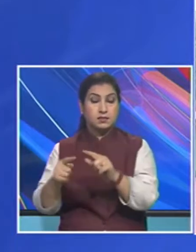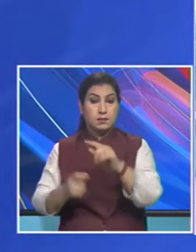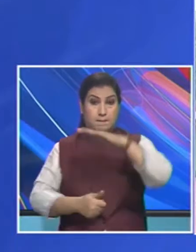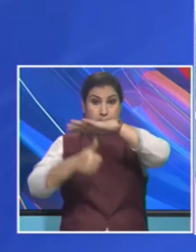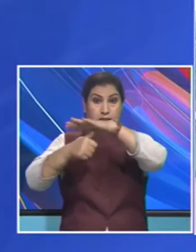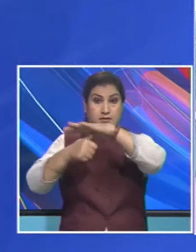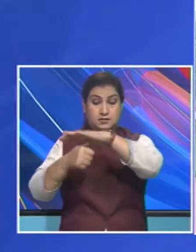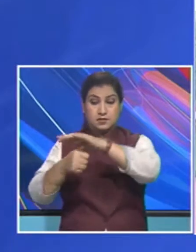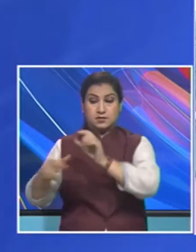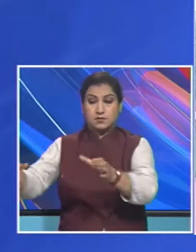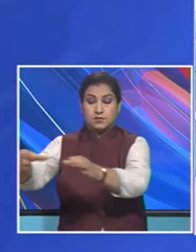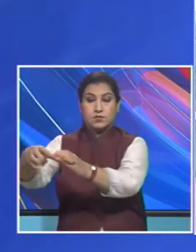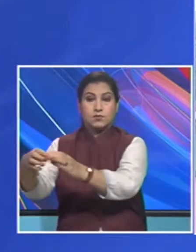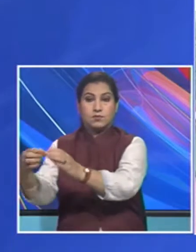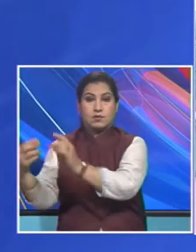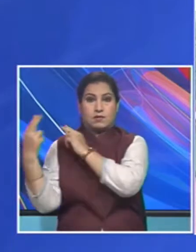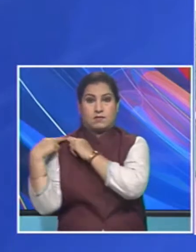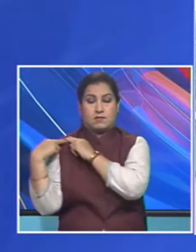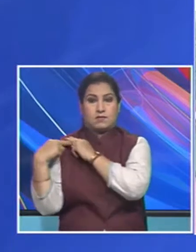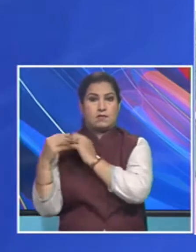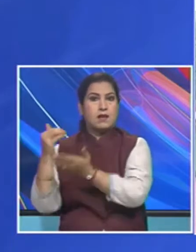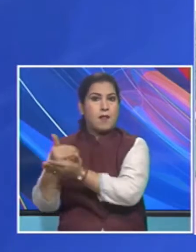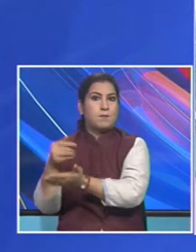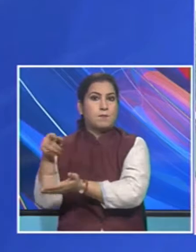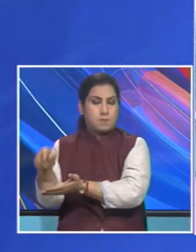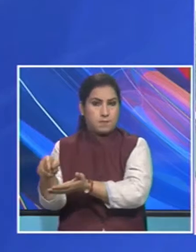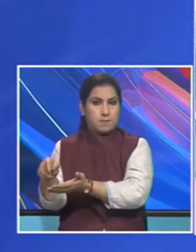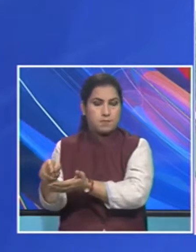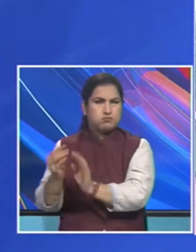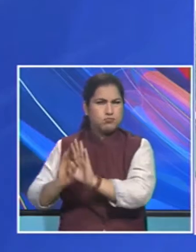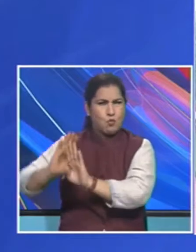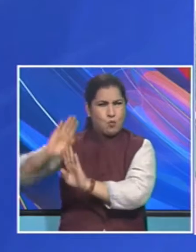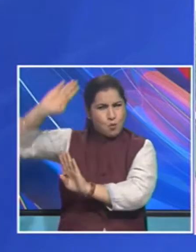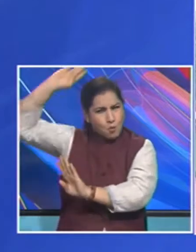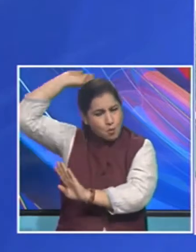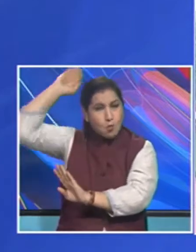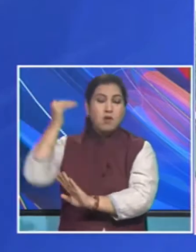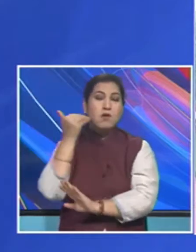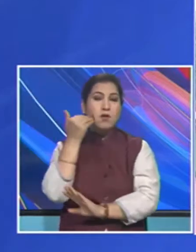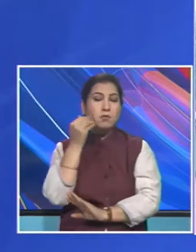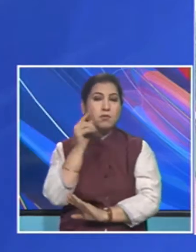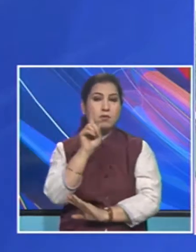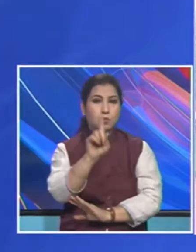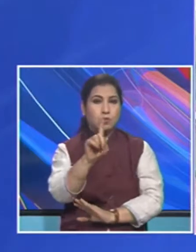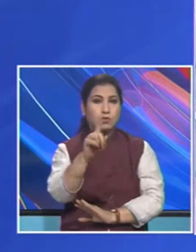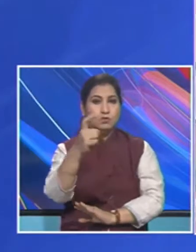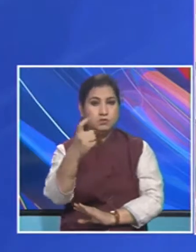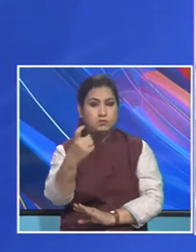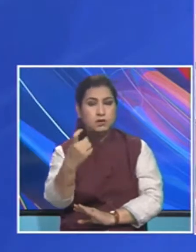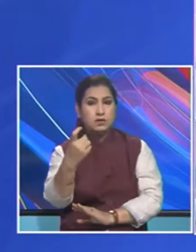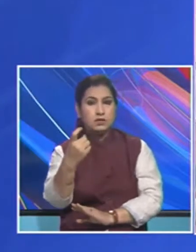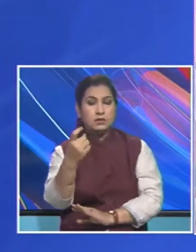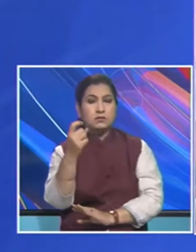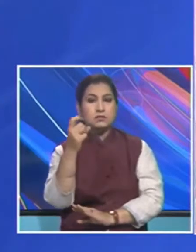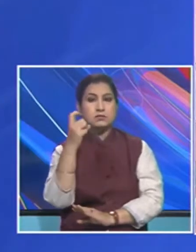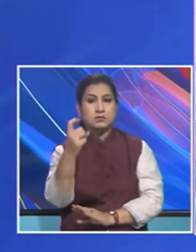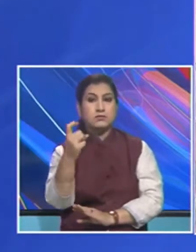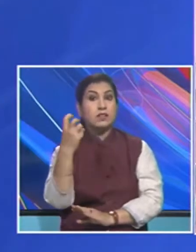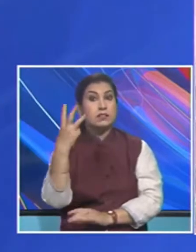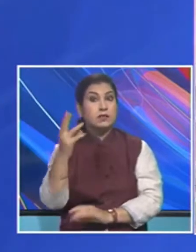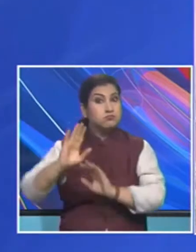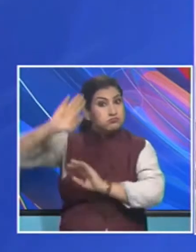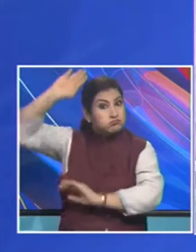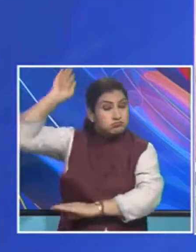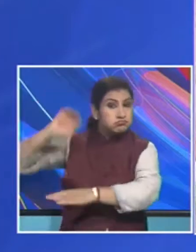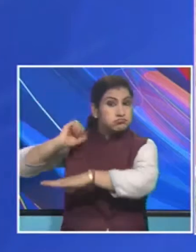की सबसे पुरानी रेजिमेंट है और इस रेजिमेंट की स्थापना सन 1773 में वॉरेन हेस्टिंग्स ने की थी।